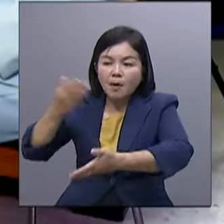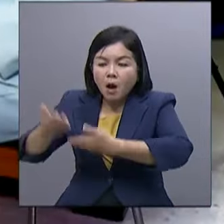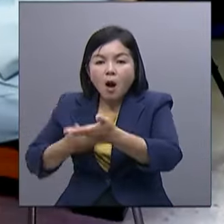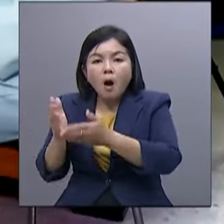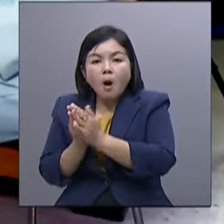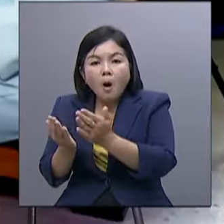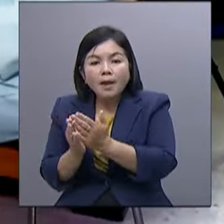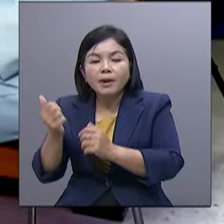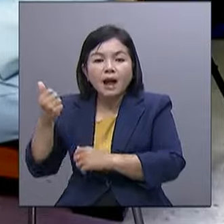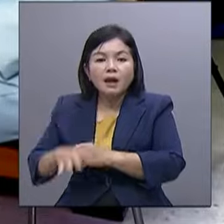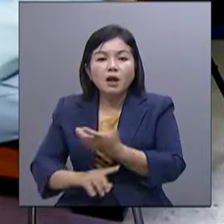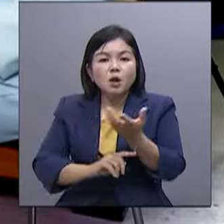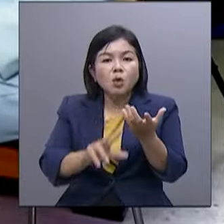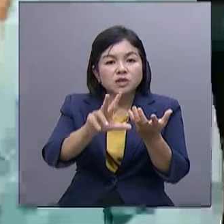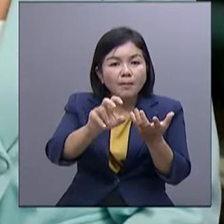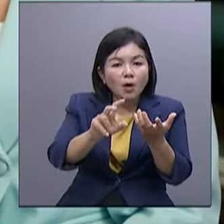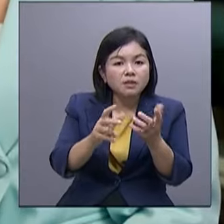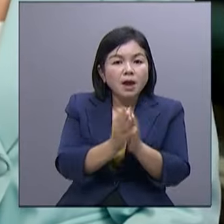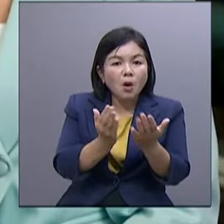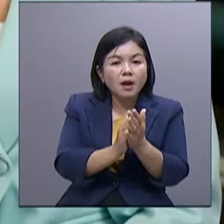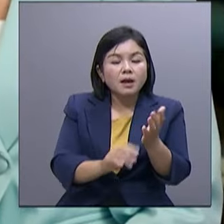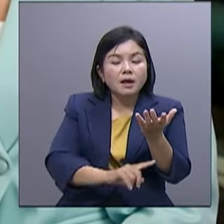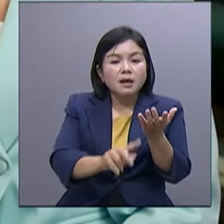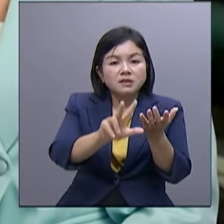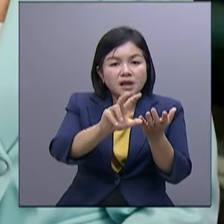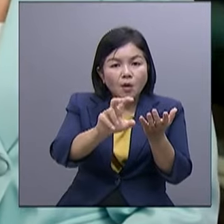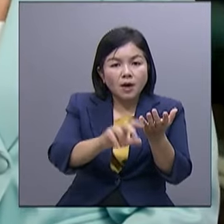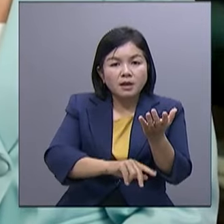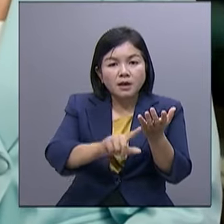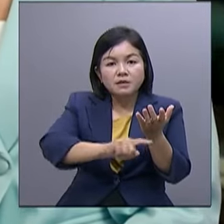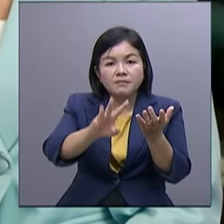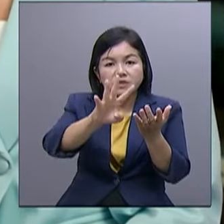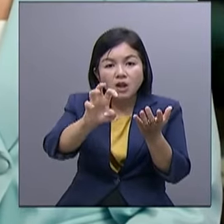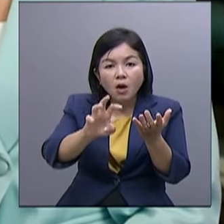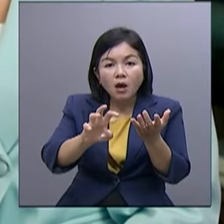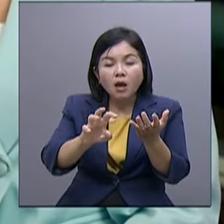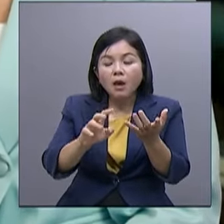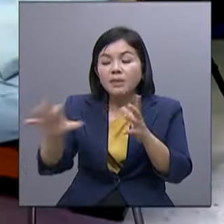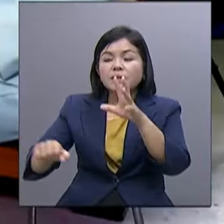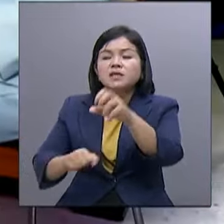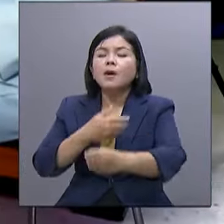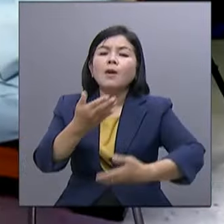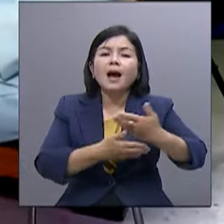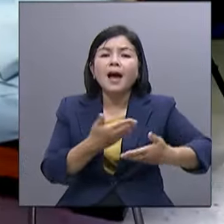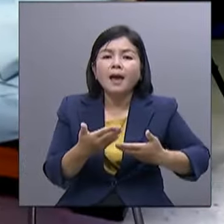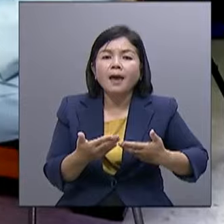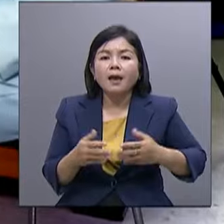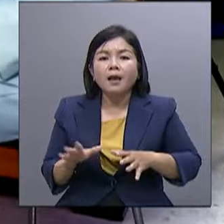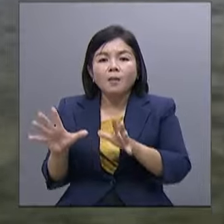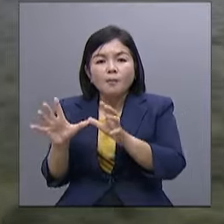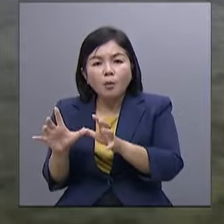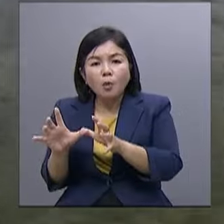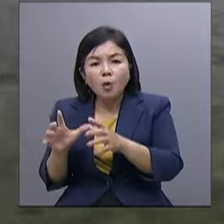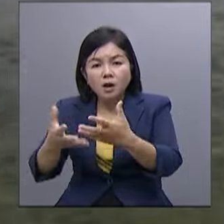หอยชักตีนเนี่ยโรง 300400นะครับขายดีนะขายดีนะง่ายมากเลยคือไม่ต้องการอะไรเลยค่ะเอ่อปูนี่ต้องมี